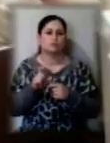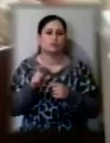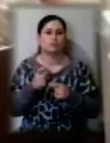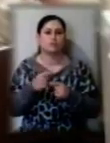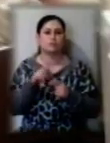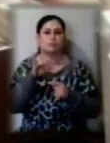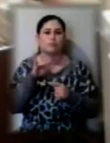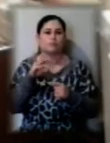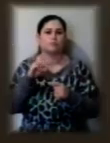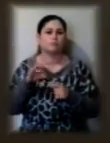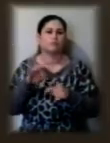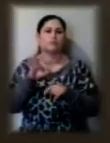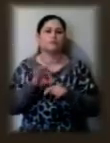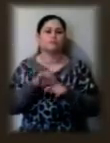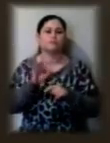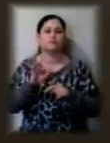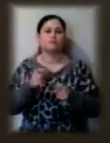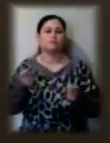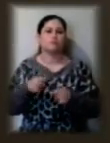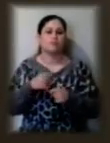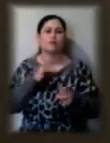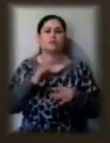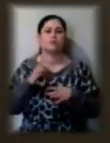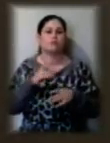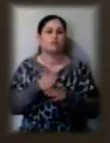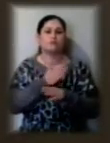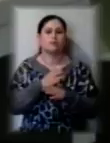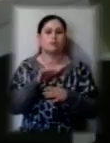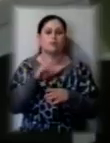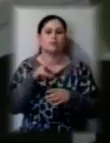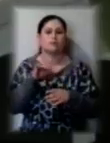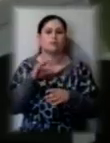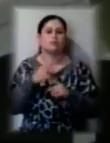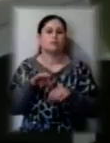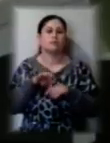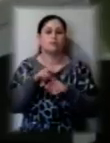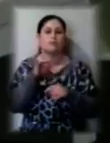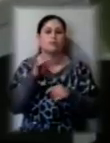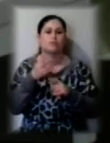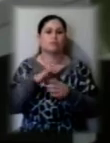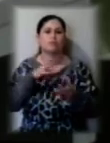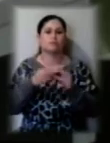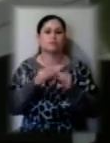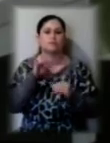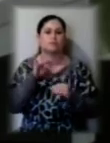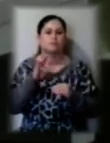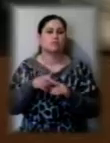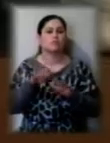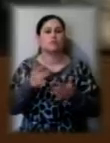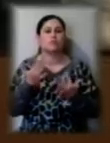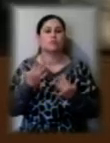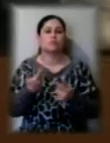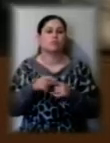хворому, розказує завідувачка нефрологічного відділення Олена Степаненко, проводиться корекція загального стану. У разі потреби підбирається